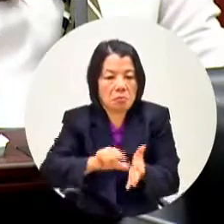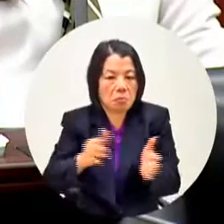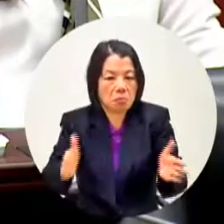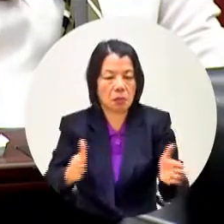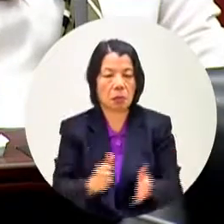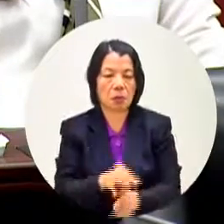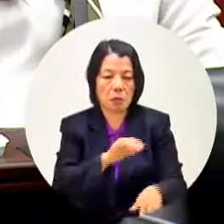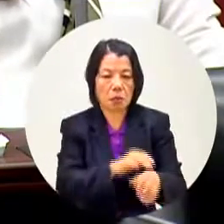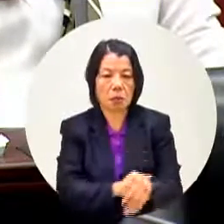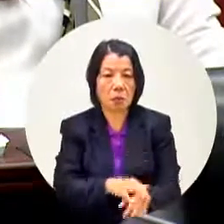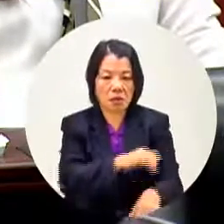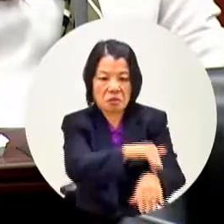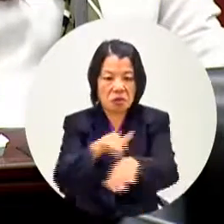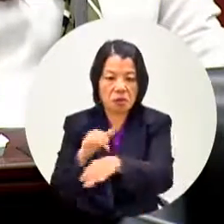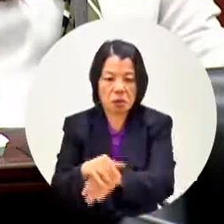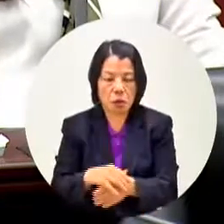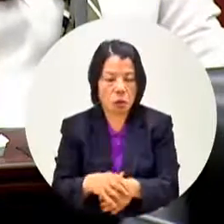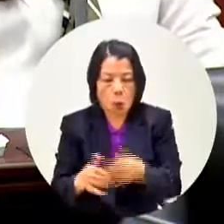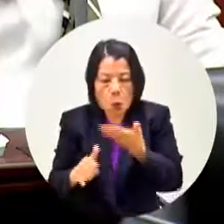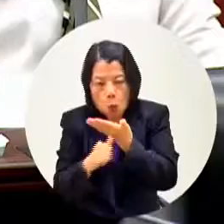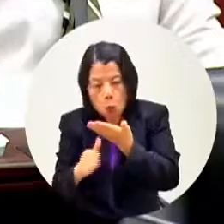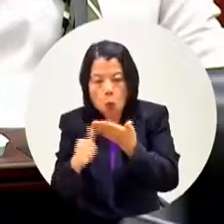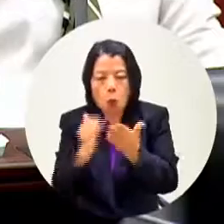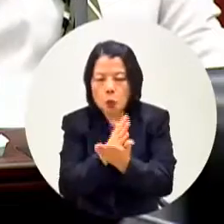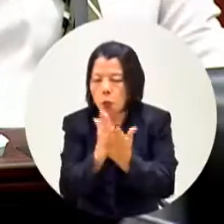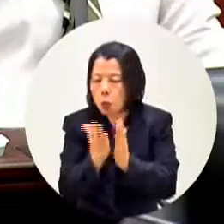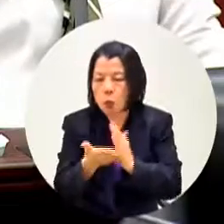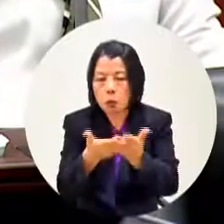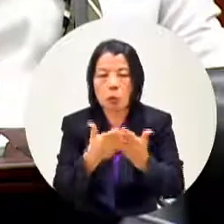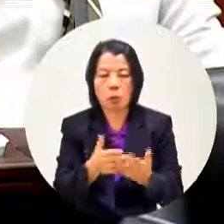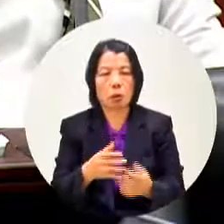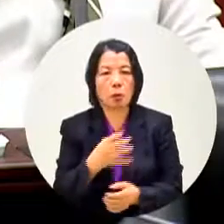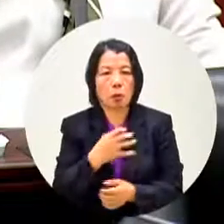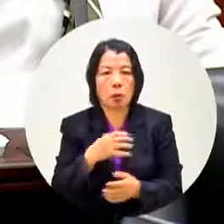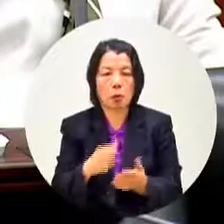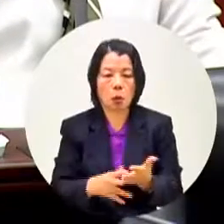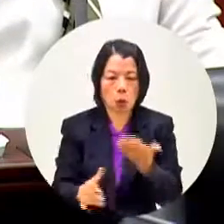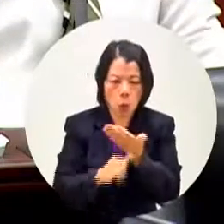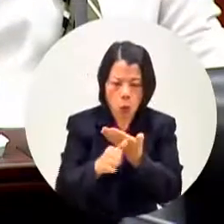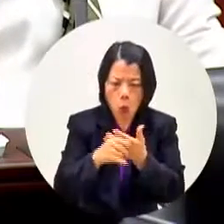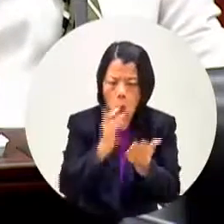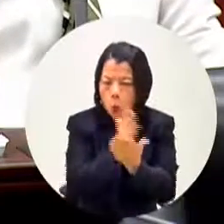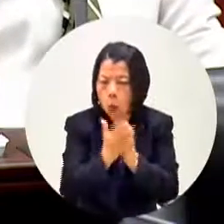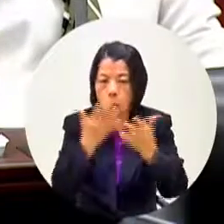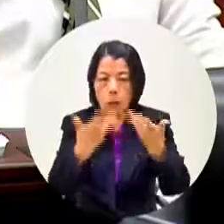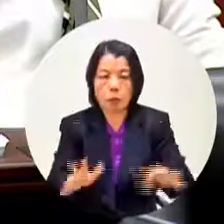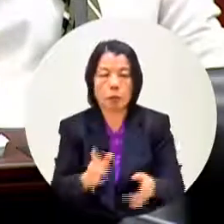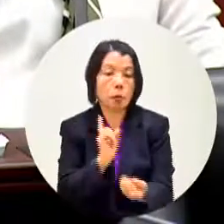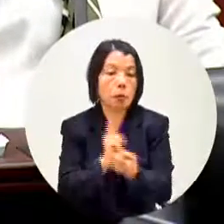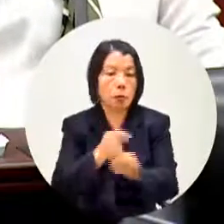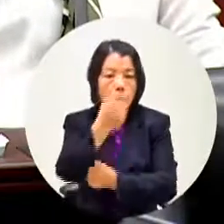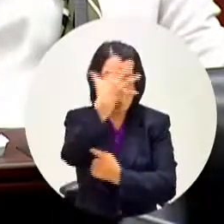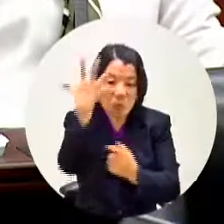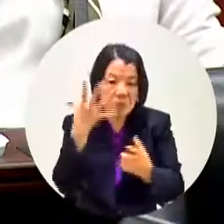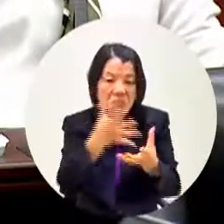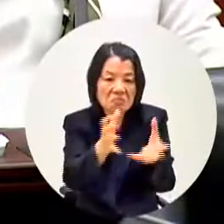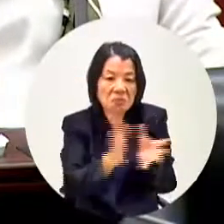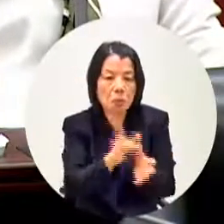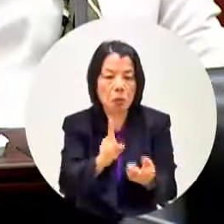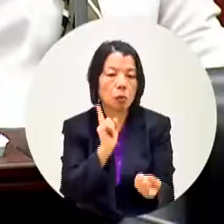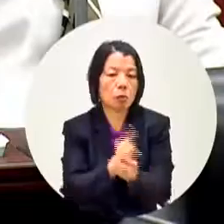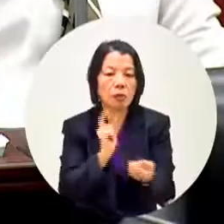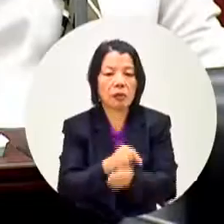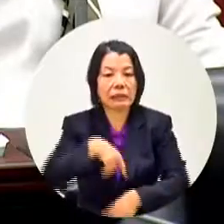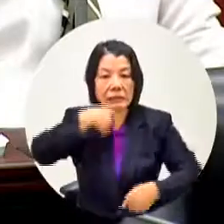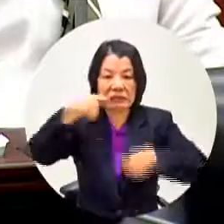到好9000，那到目前为止提升的状况，本席是不是那么好？希望说，就是当然，吸毒的人口增